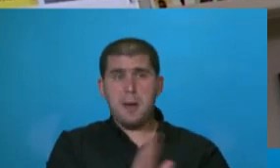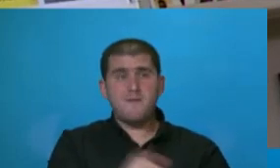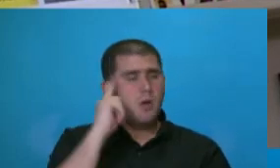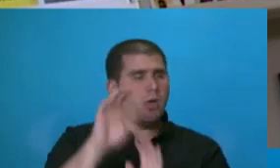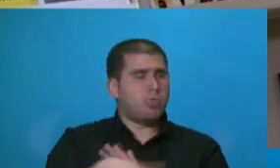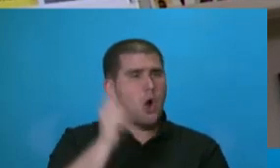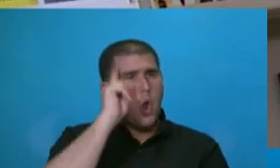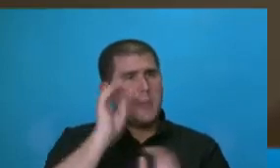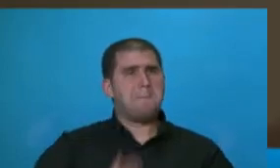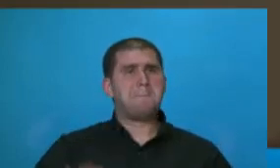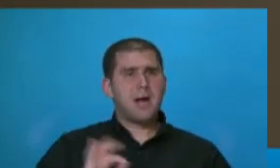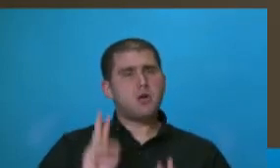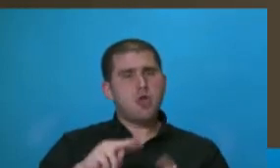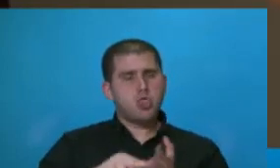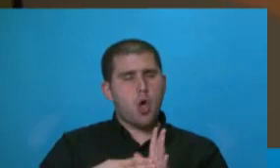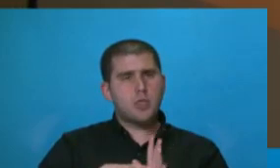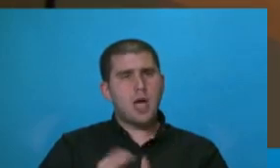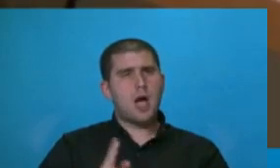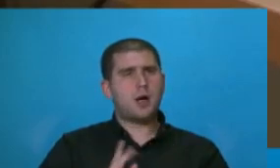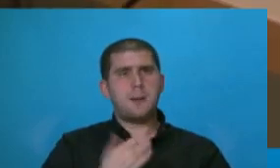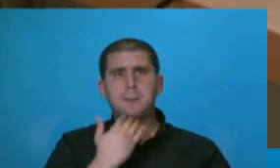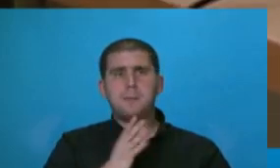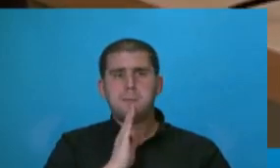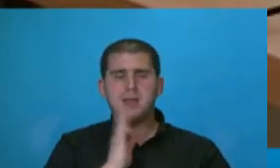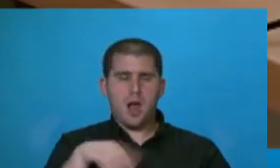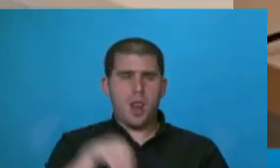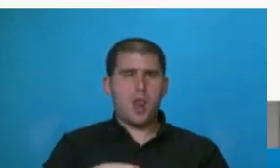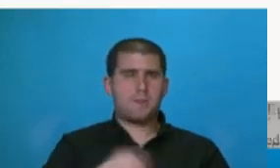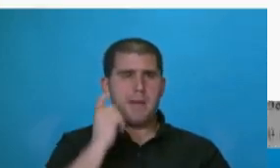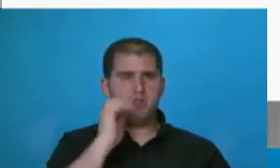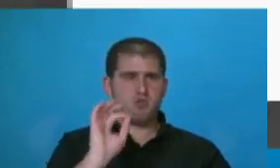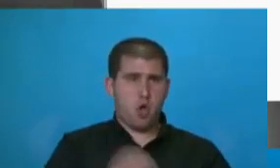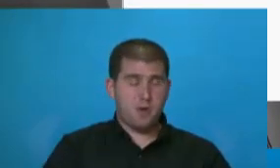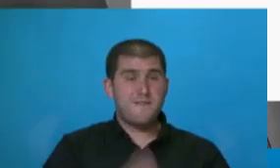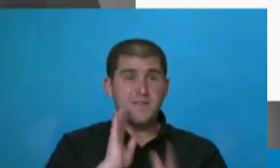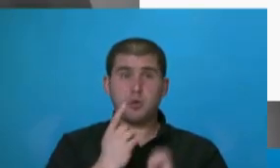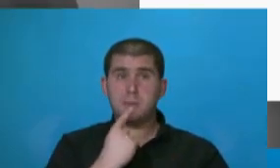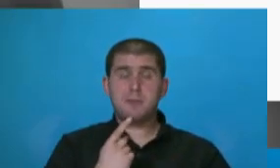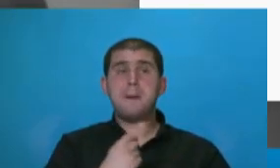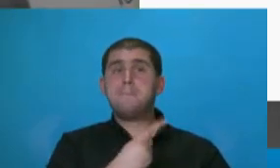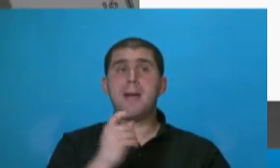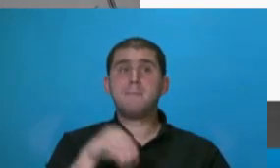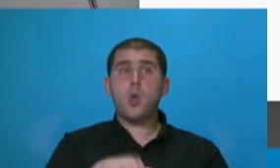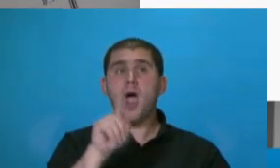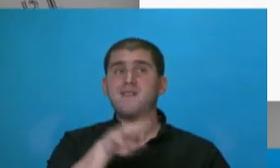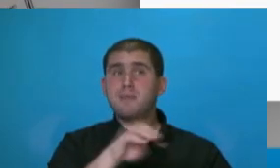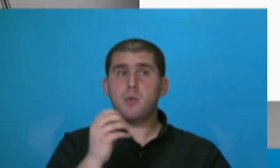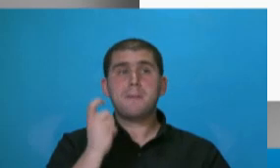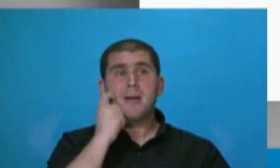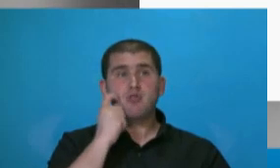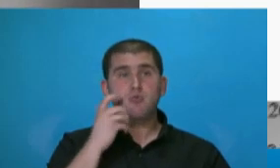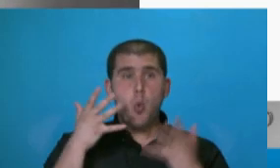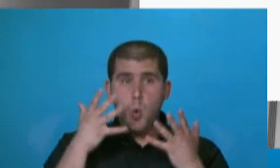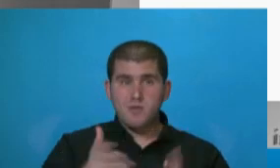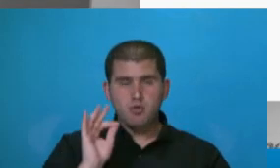בכלל מודע שיש איזושהי תוכנה זדונית שהשתלטה לו על המכשיר. על פי פייסבוק, לפחות 100 מתוך 1400 המכשירים